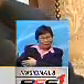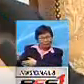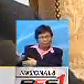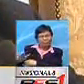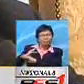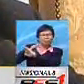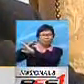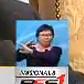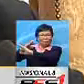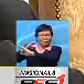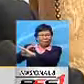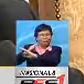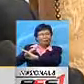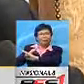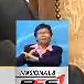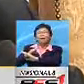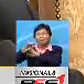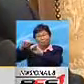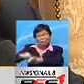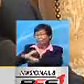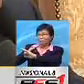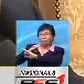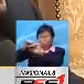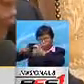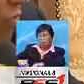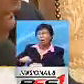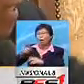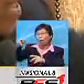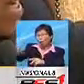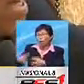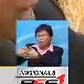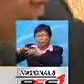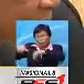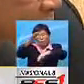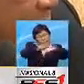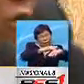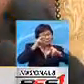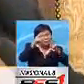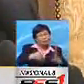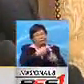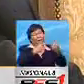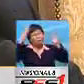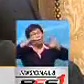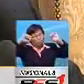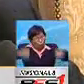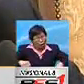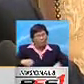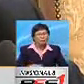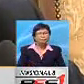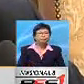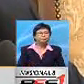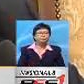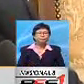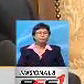dihalang untuk memanggil saksi daripada Malaysia. Ataupun mereka tidak akan dilarang untuk